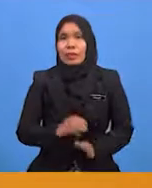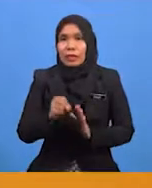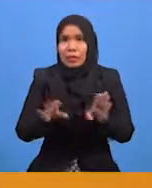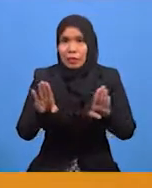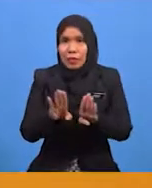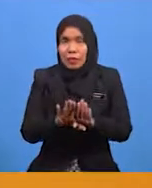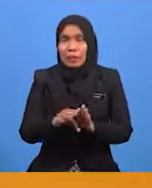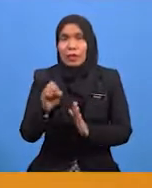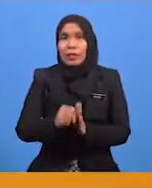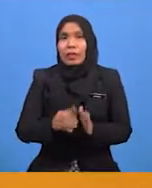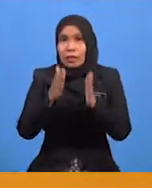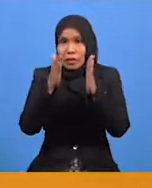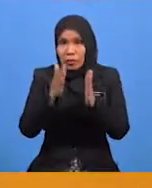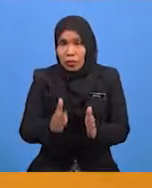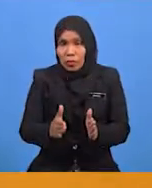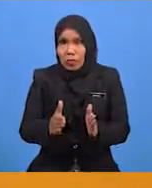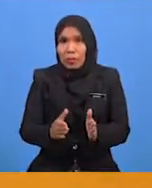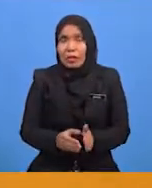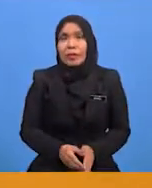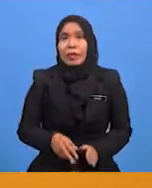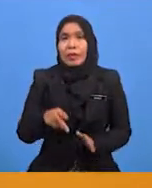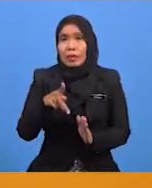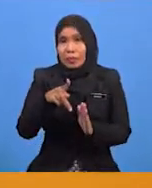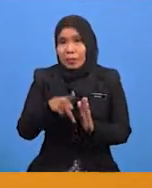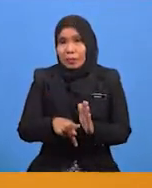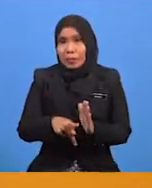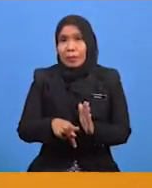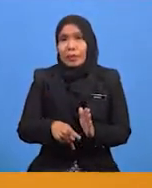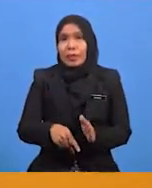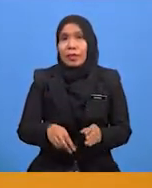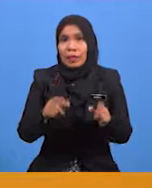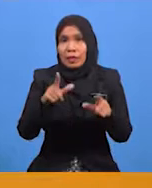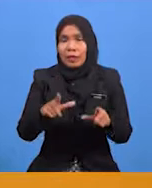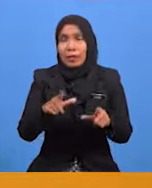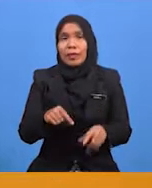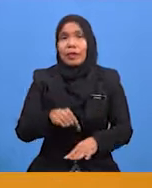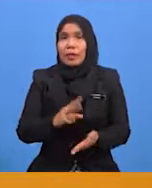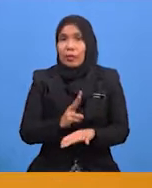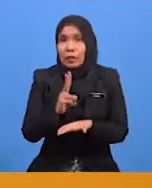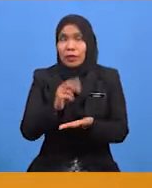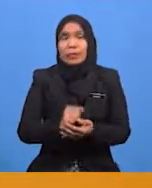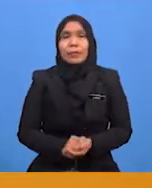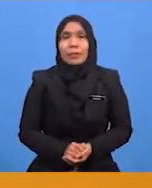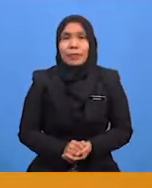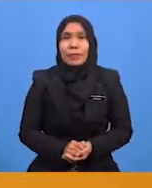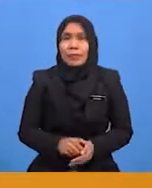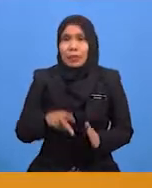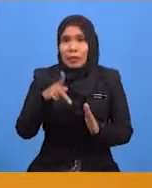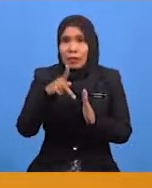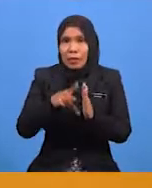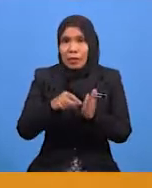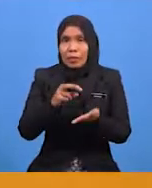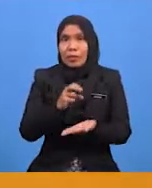seorang mahasiswa. Seterusnya, penyajak berharap agar anaknya dapat